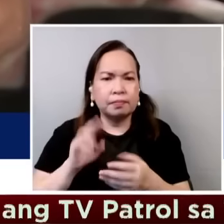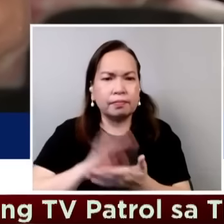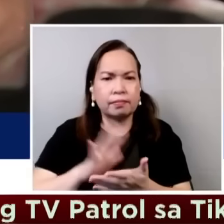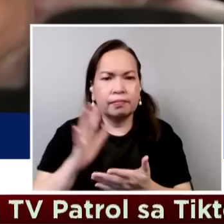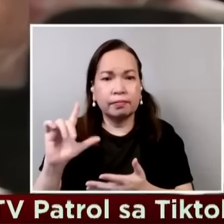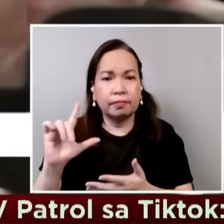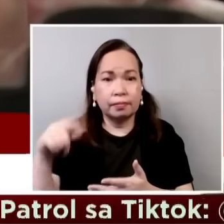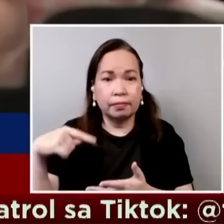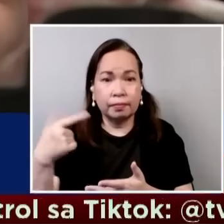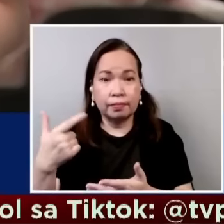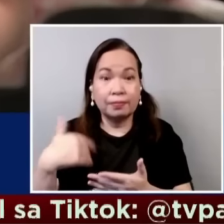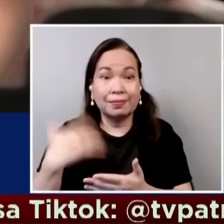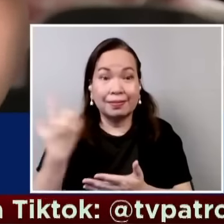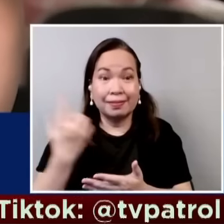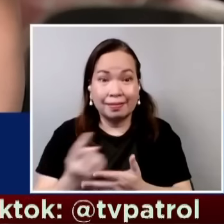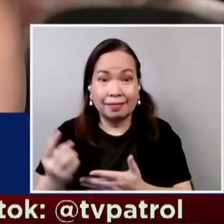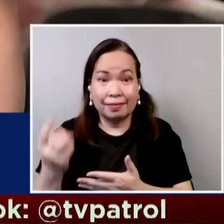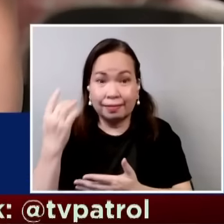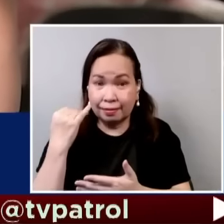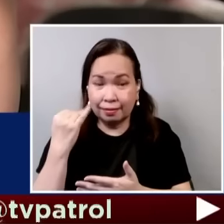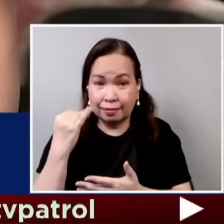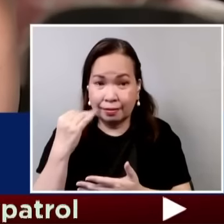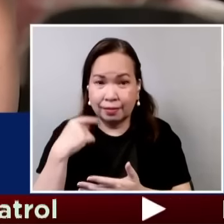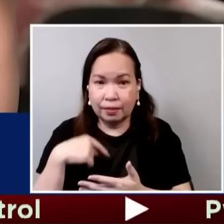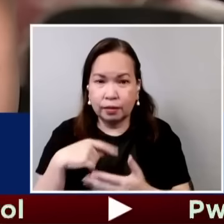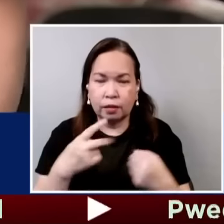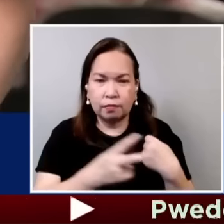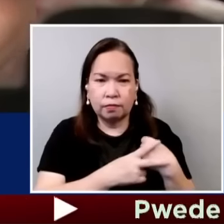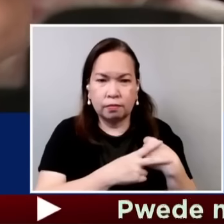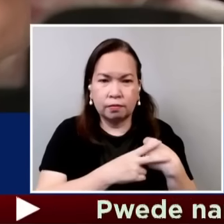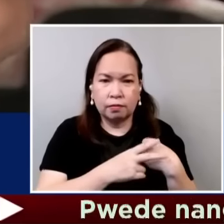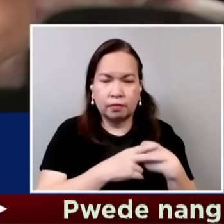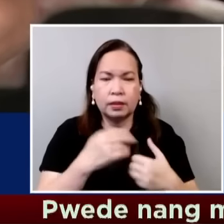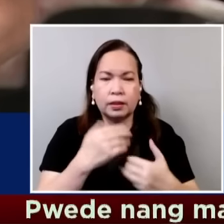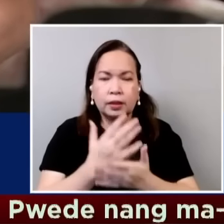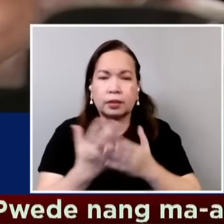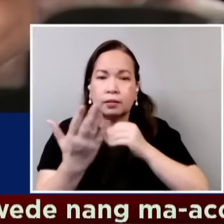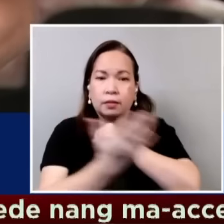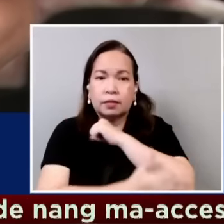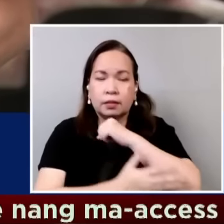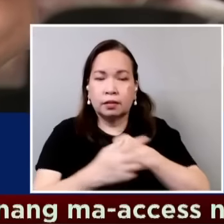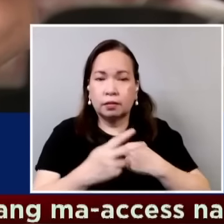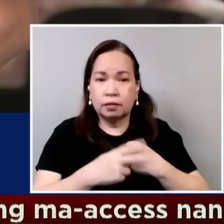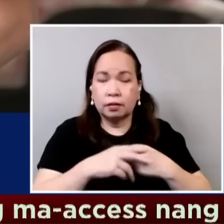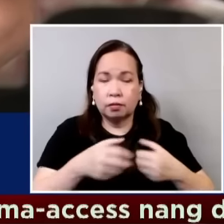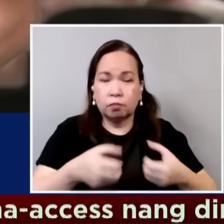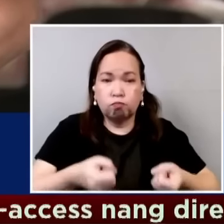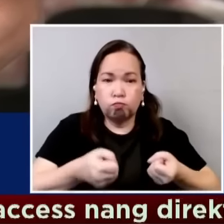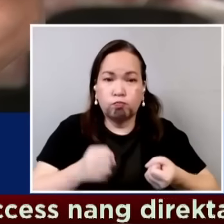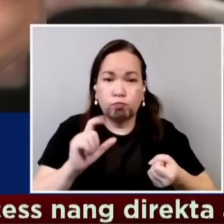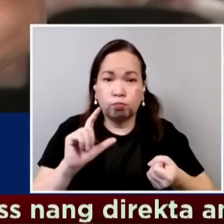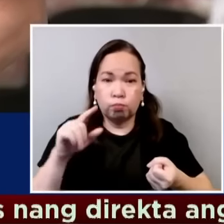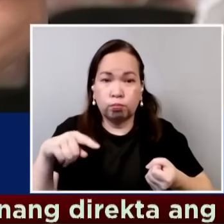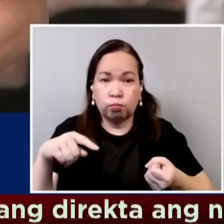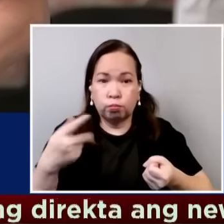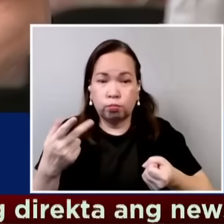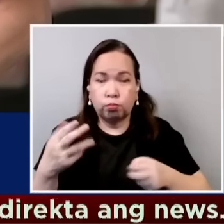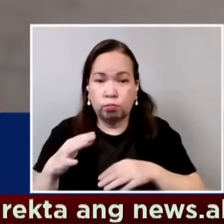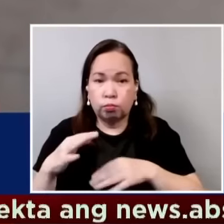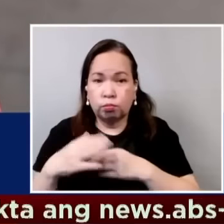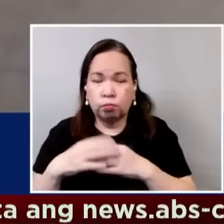susunod na linggo. Ang rason, nag-iimbak na ang maraming bansa ng LPG bilang preparasyon sa parating na